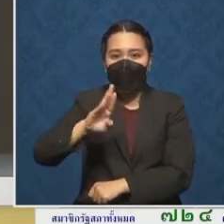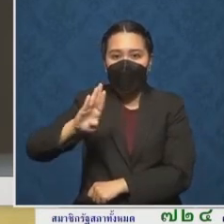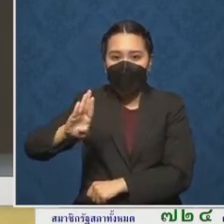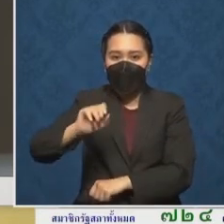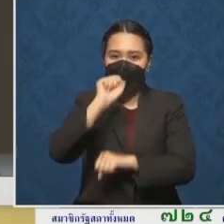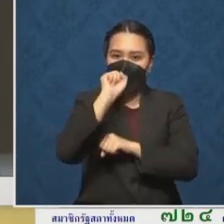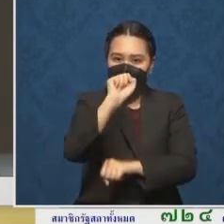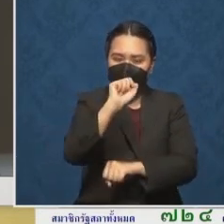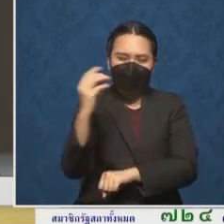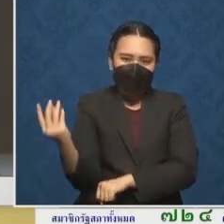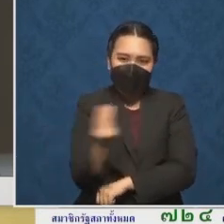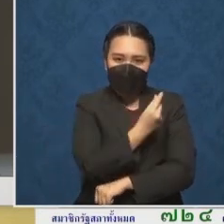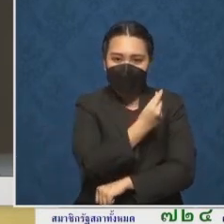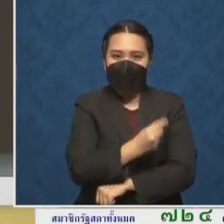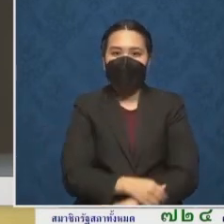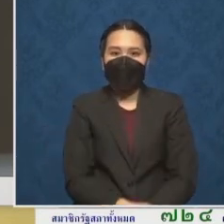ษฎีกาโดยเร็วที่สุดครับ